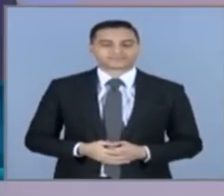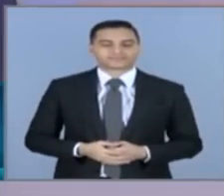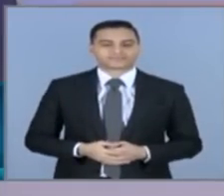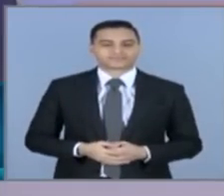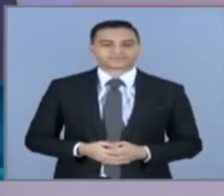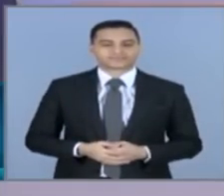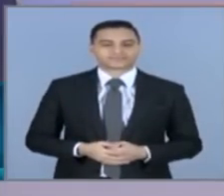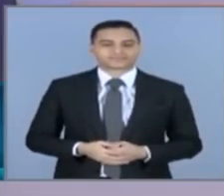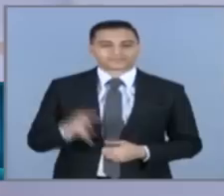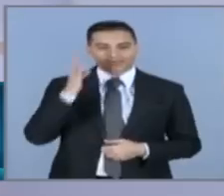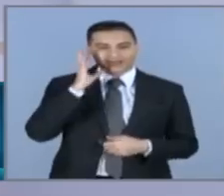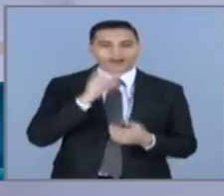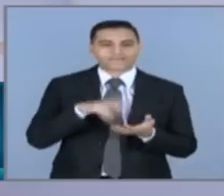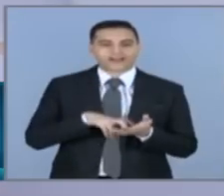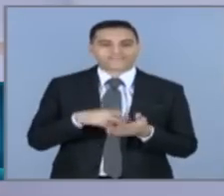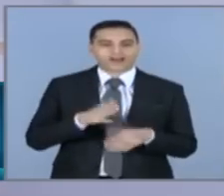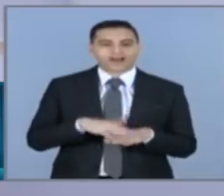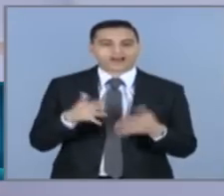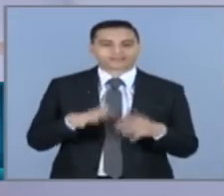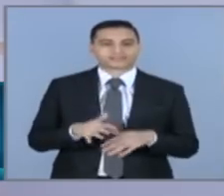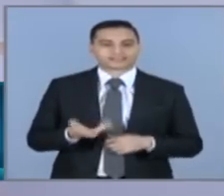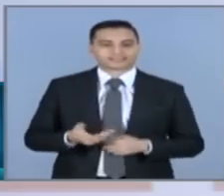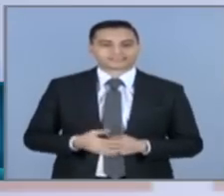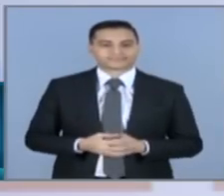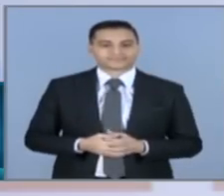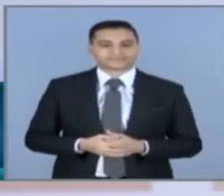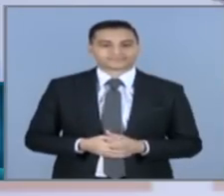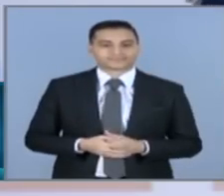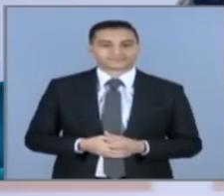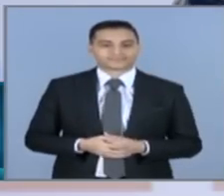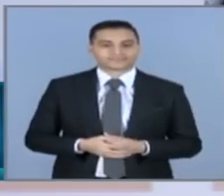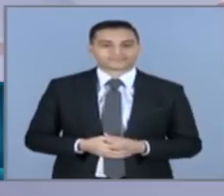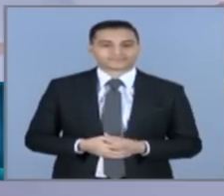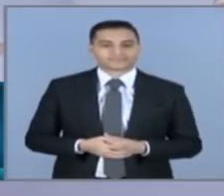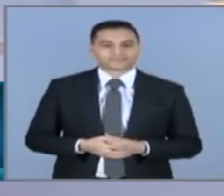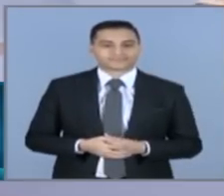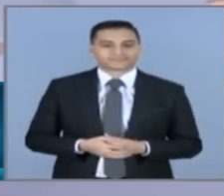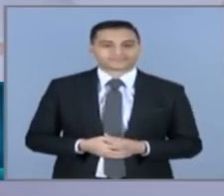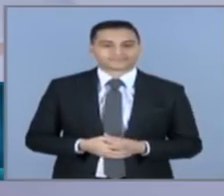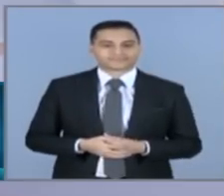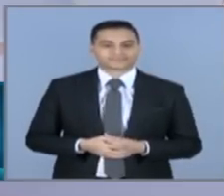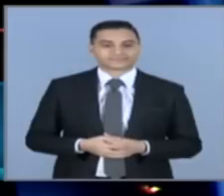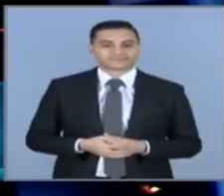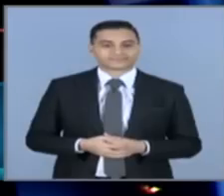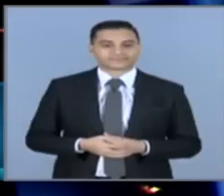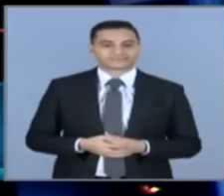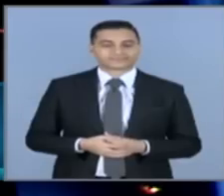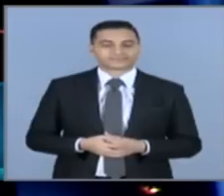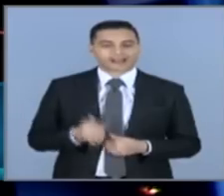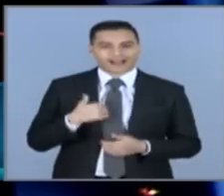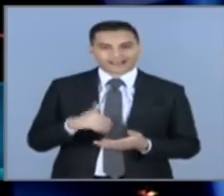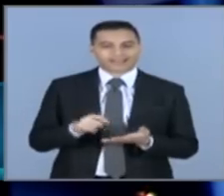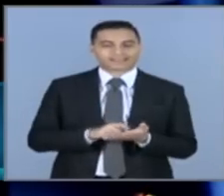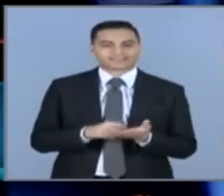حاجة عندهم فوبيا منها هي ايه؟ كتبت يا مدام امال؟ تمام، انا جاي ياخد الاجابة حالا.